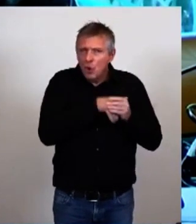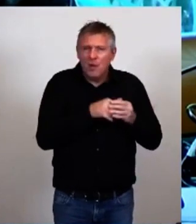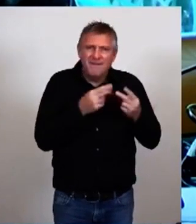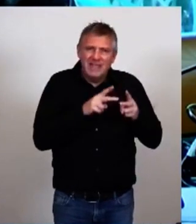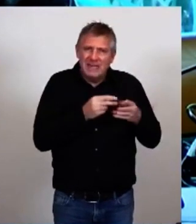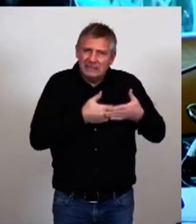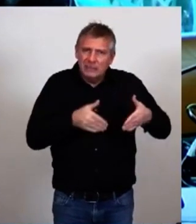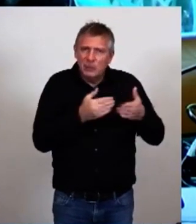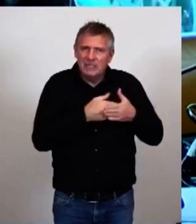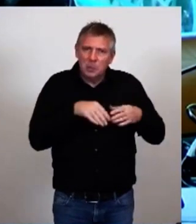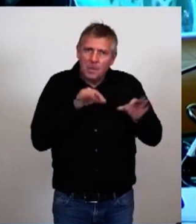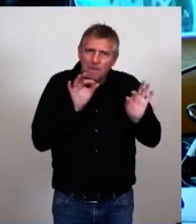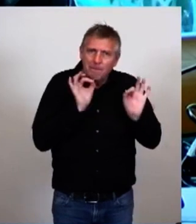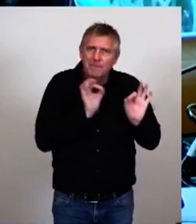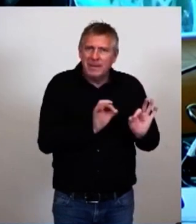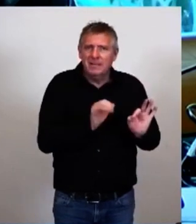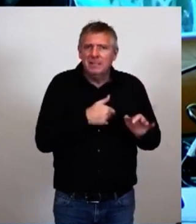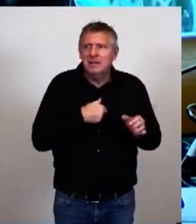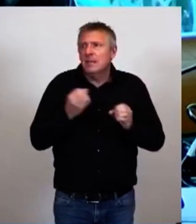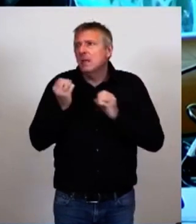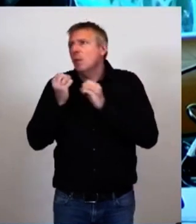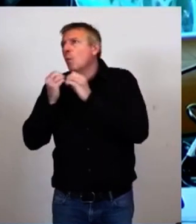autres villes de même strate.